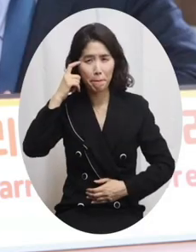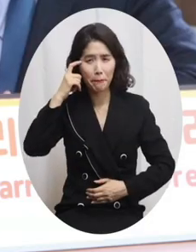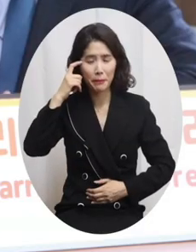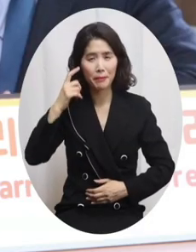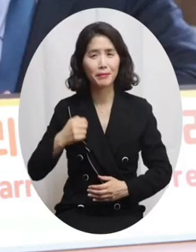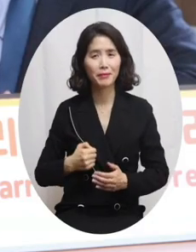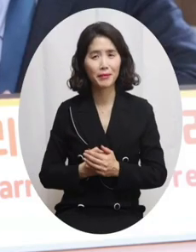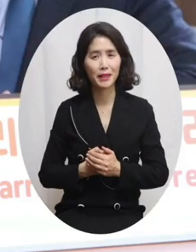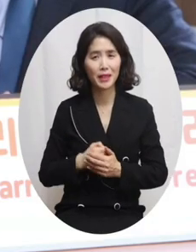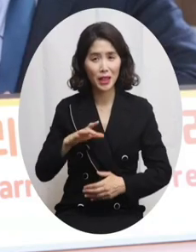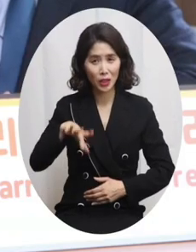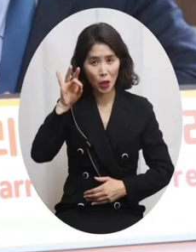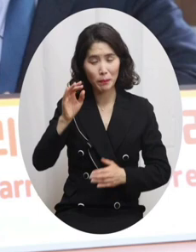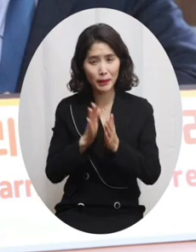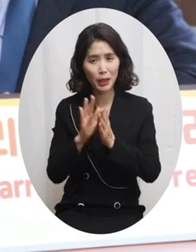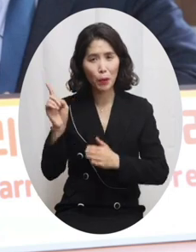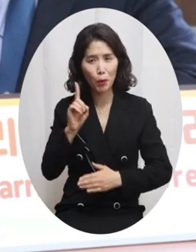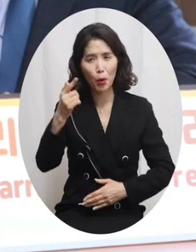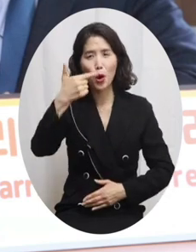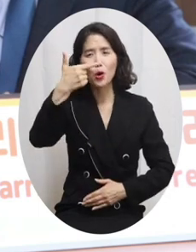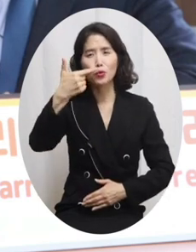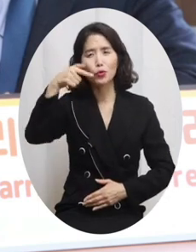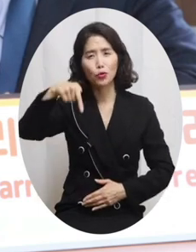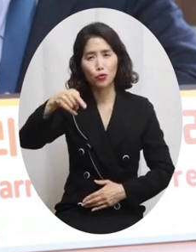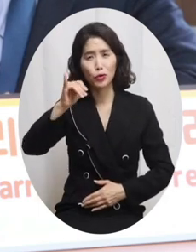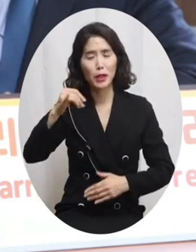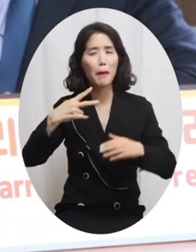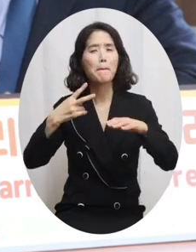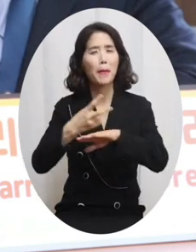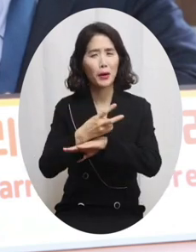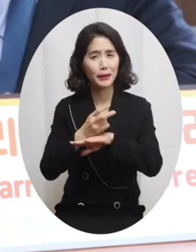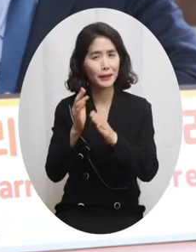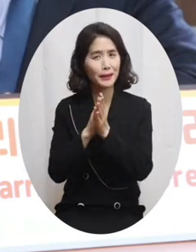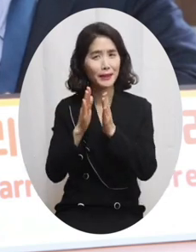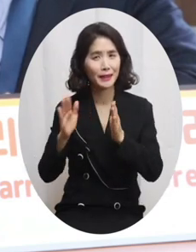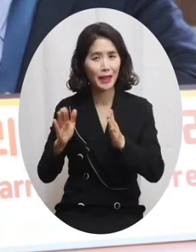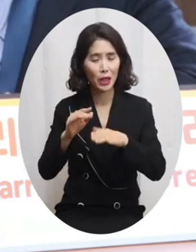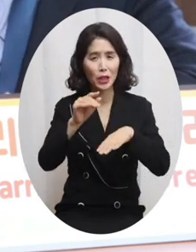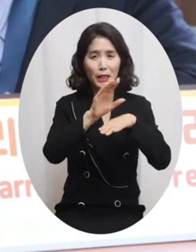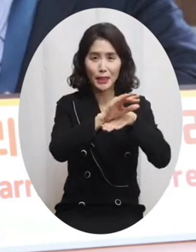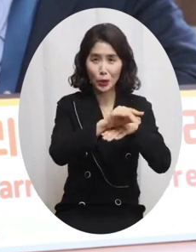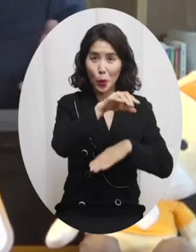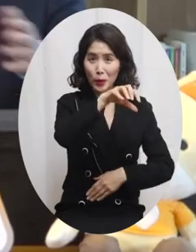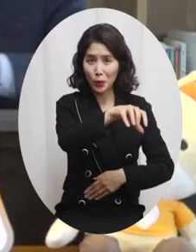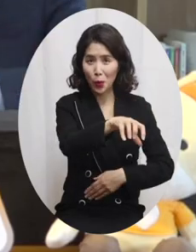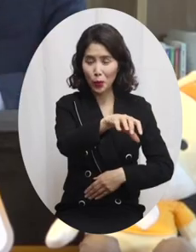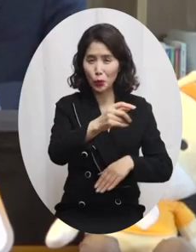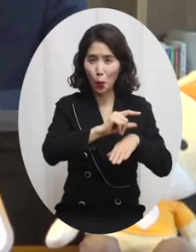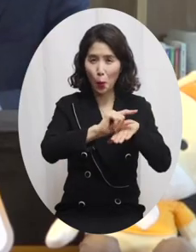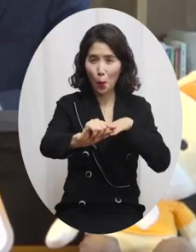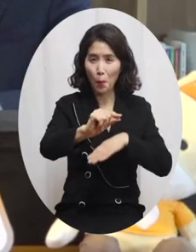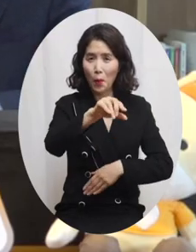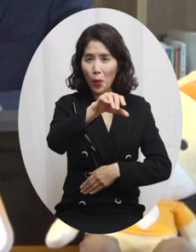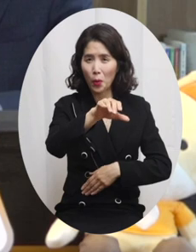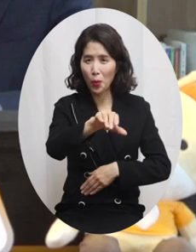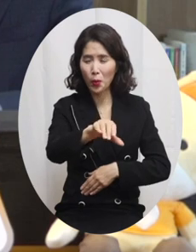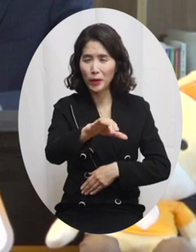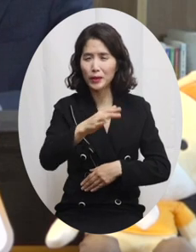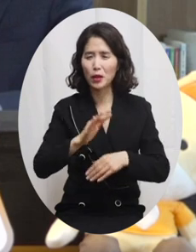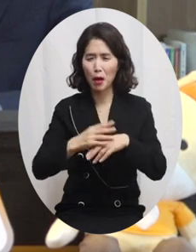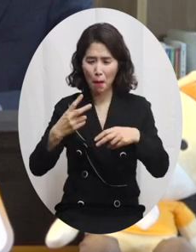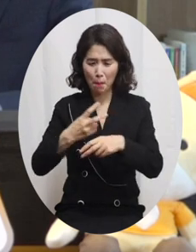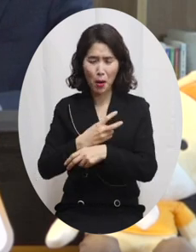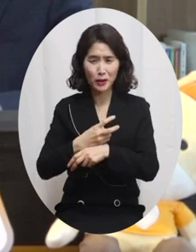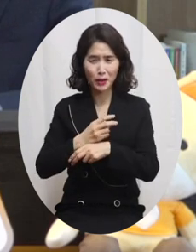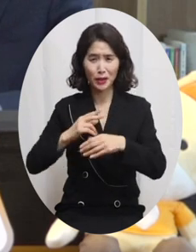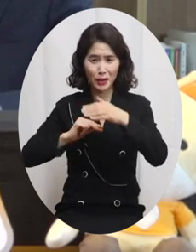그 도입한 게 누리버스입니다. 아, 그래서 농어촌 마을 그리고 이제 교통에서 소외되잖아요. 그래서